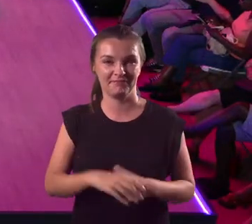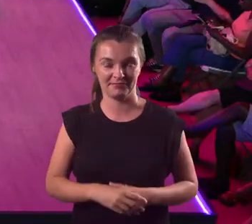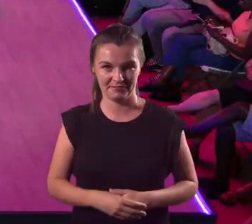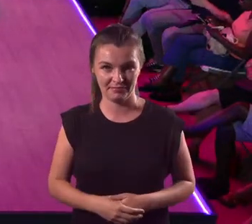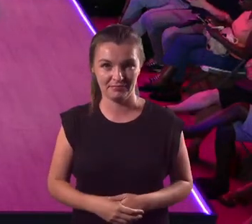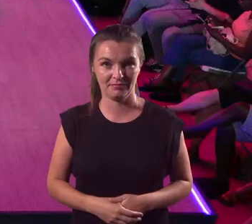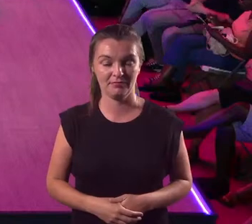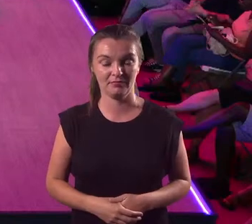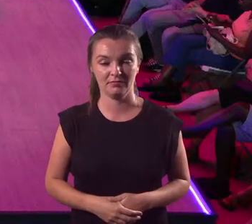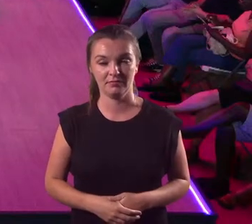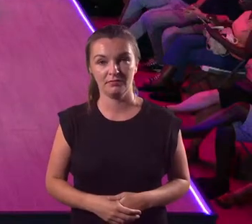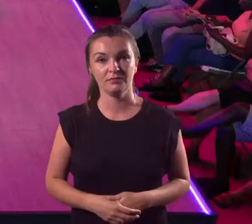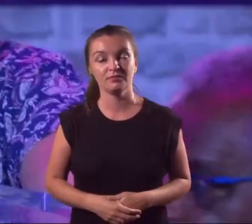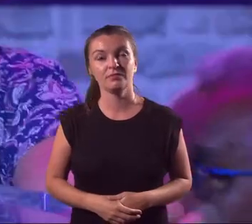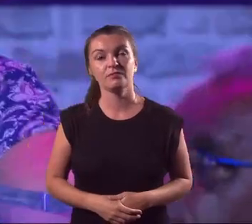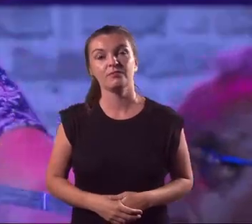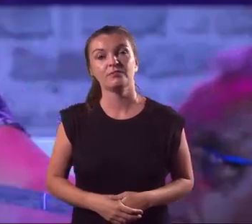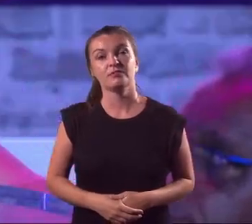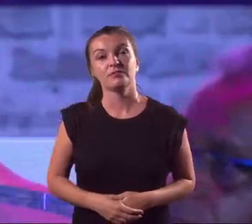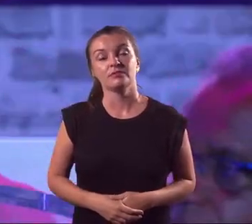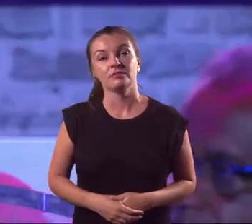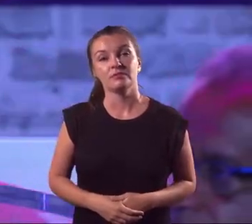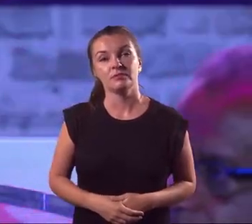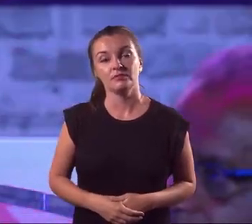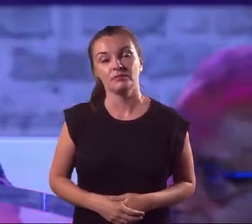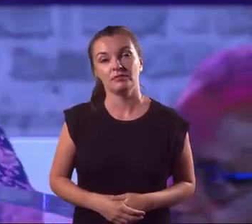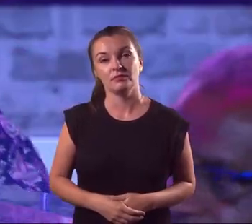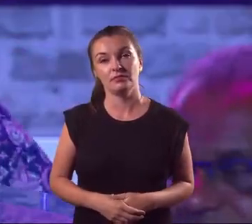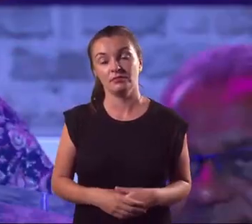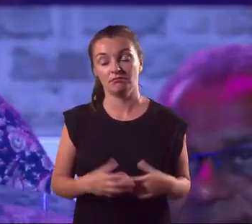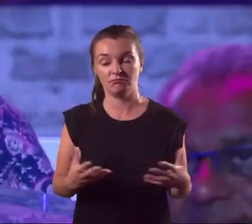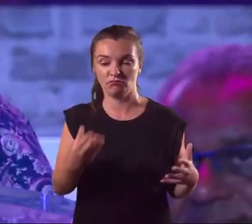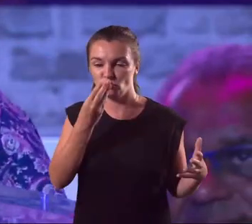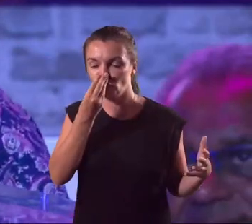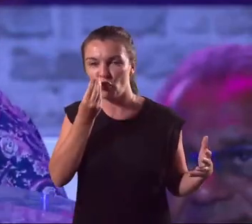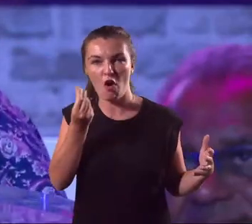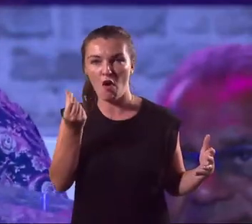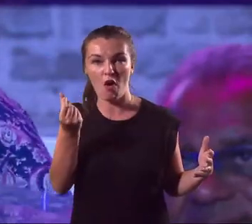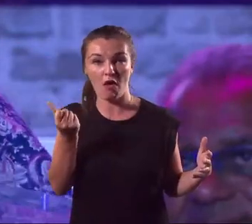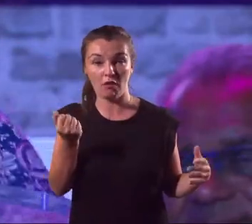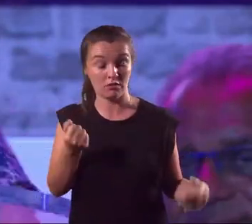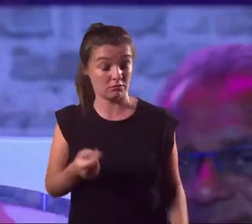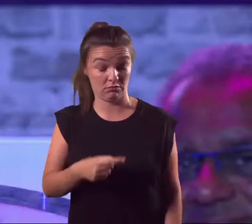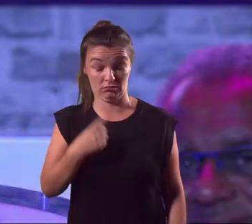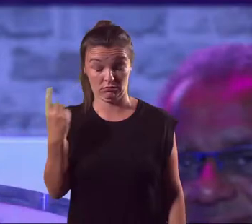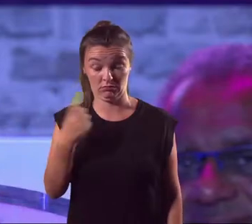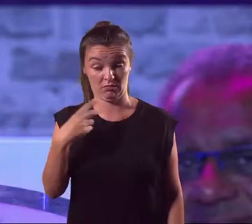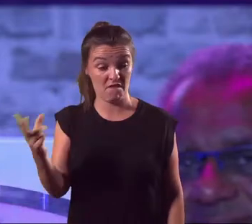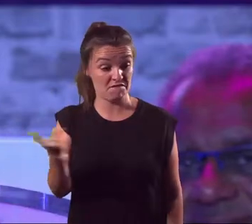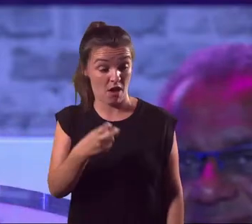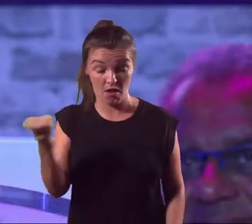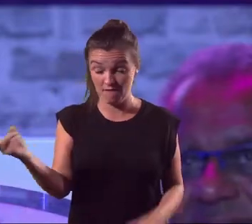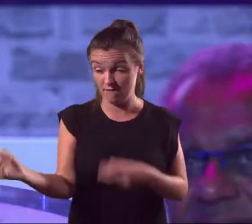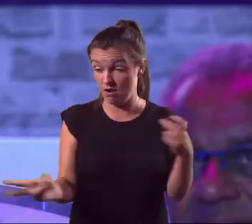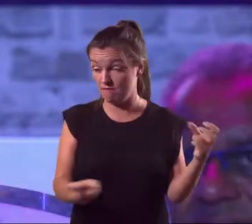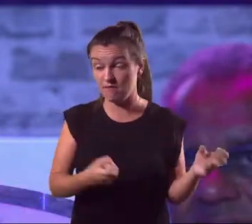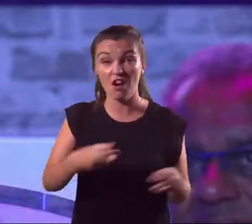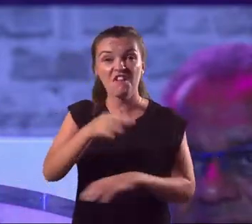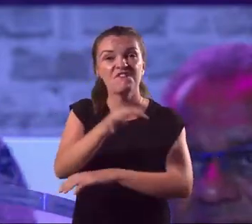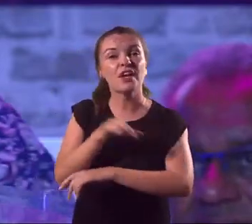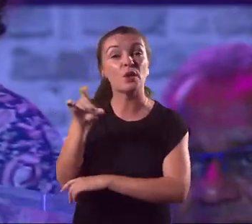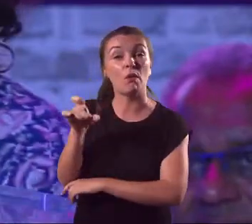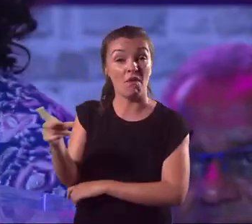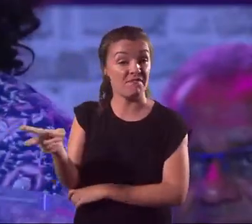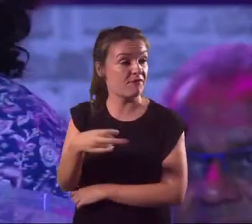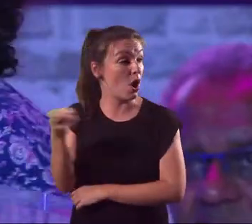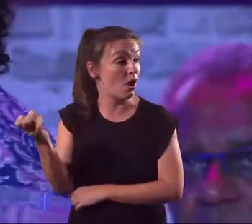Le résultat, c'est qu'on a un peu l'impression qu'on se fait voler à tous les étages. On paye notre facture d'eau, on se fait voler. On